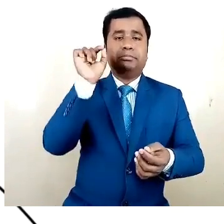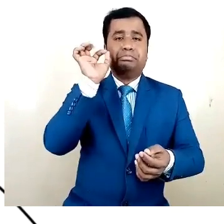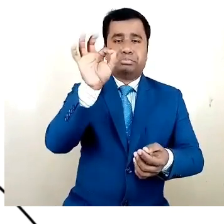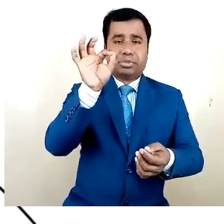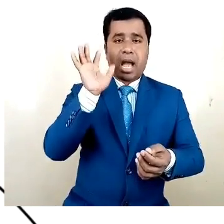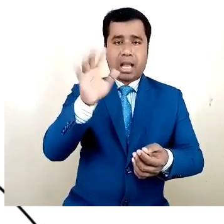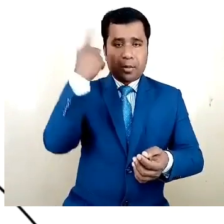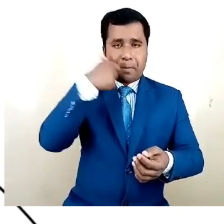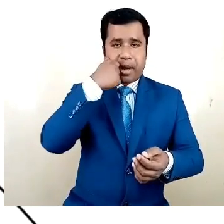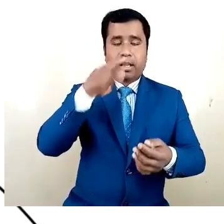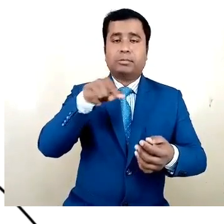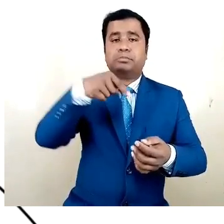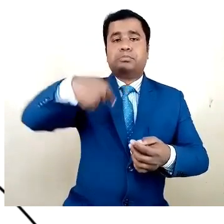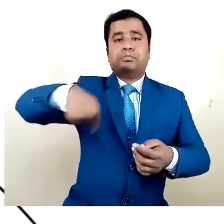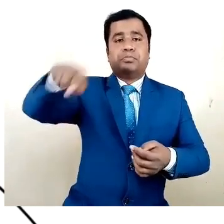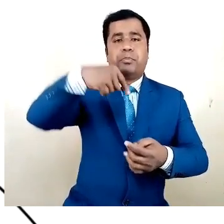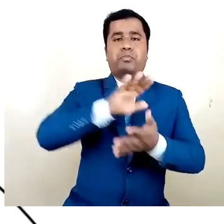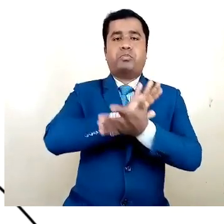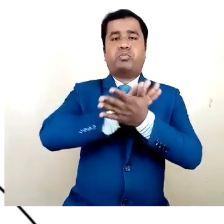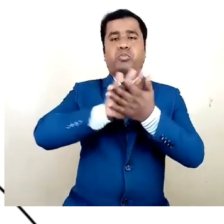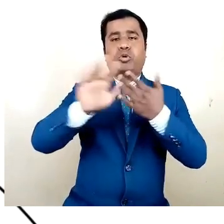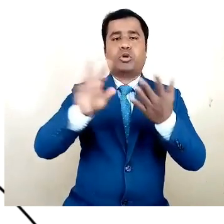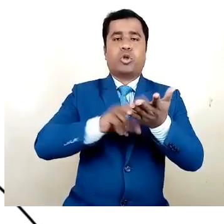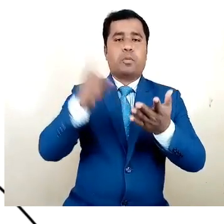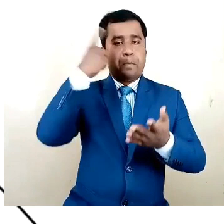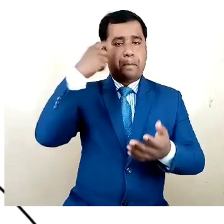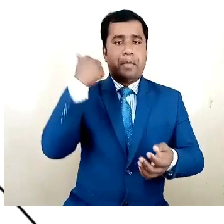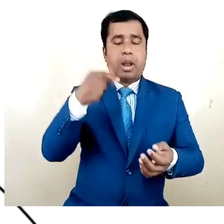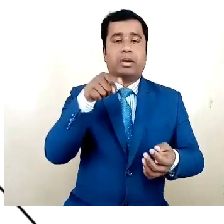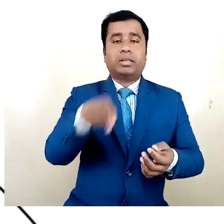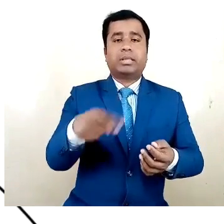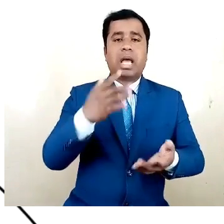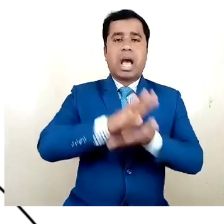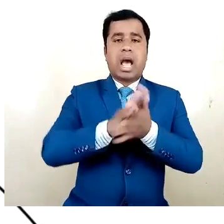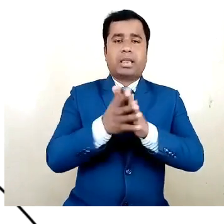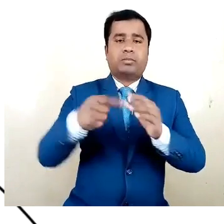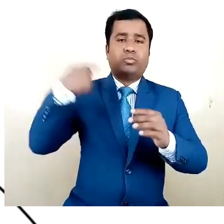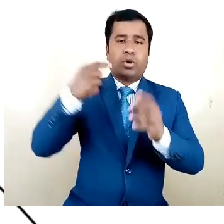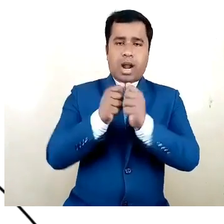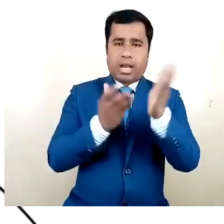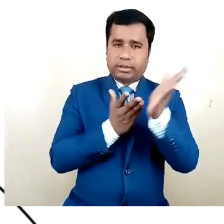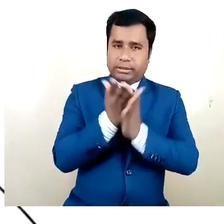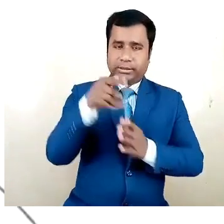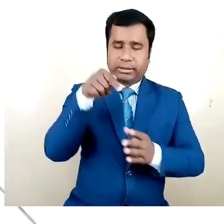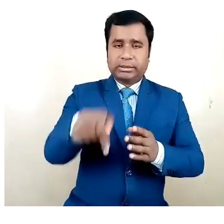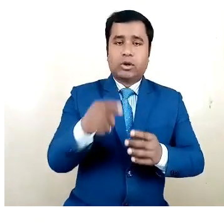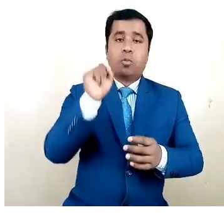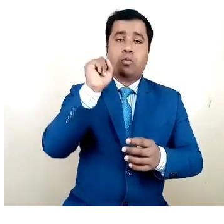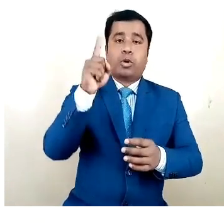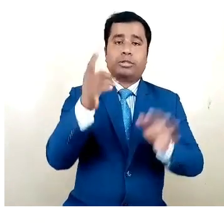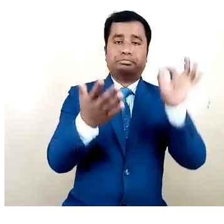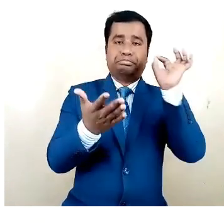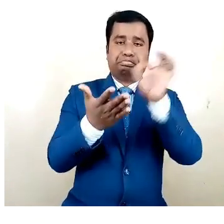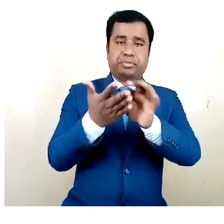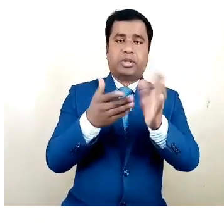তাই সব কিছু নিয়মিতভাবে পরিষ্কার রাখাটাই বুদ্ধিমানের কাজ হবে, বিশেষ করে আক্রান্ত ব্যক্তিদের আশেপাশের স্থানসমূহ।